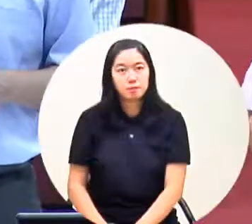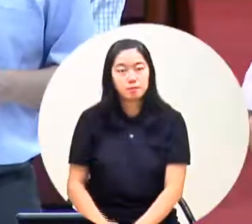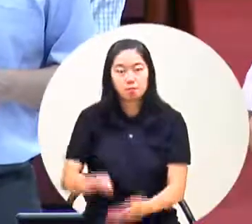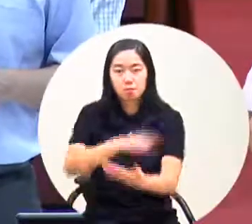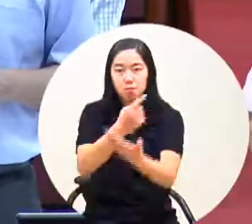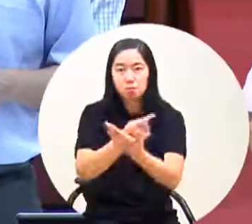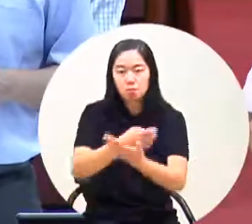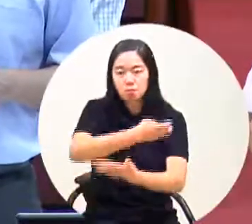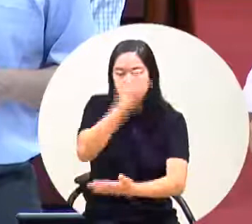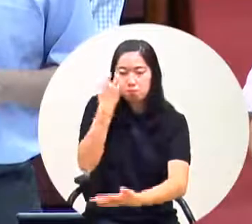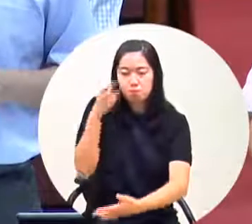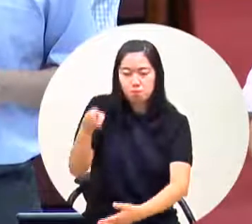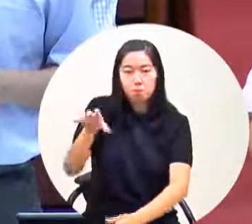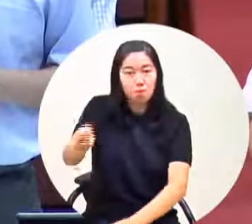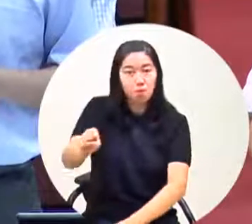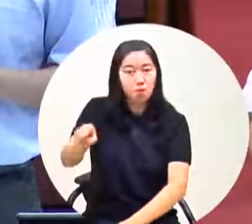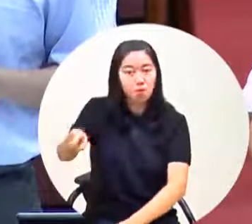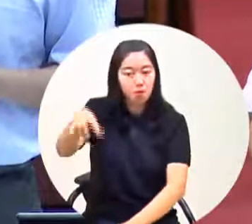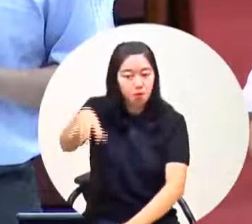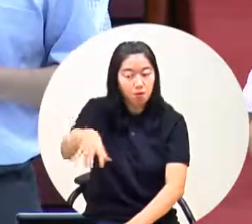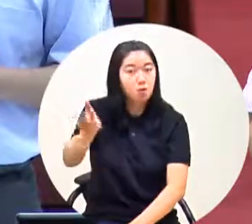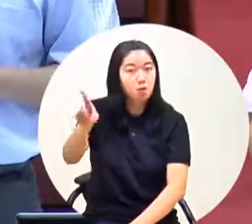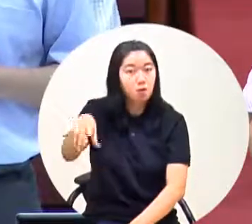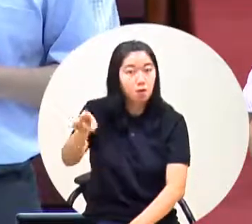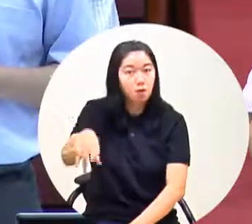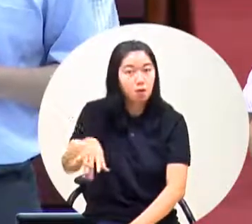地点其实是在那个